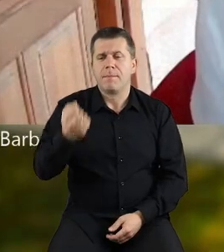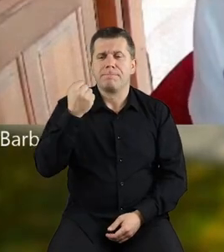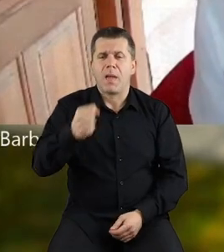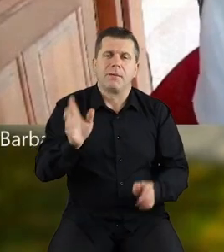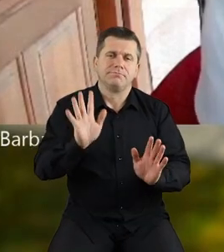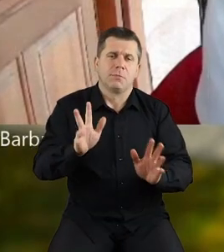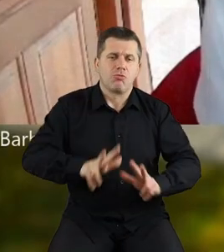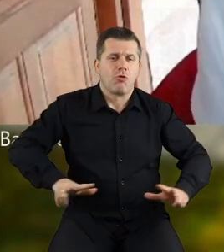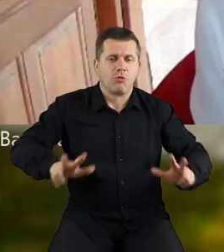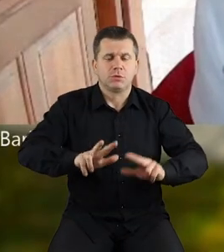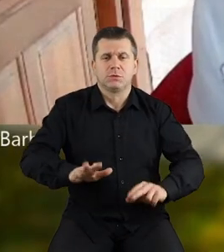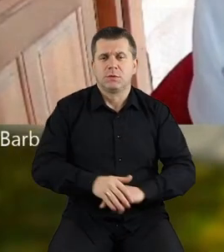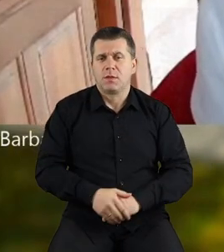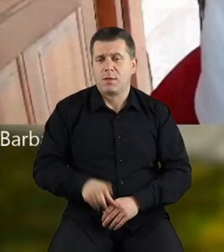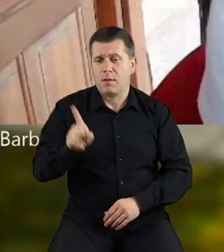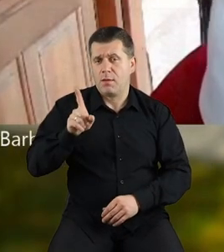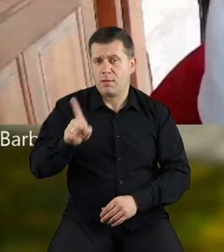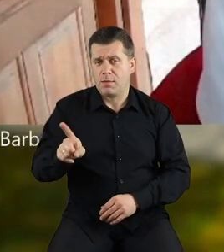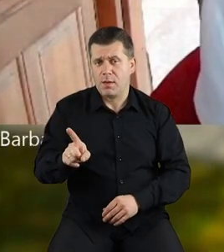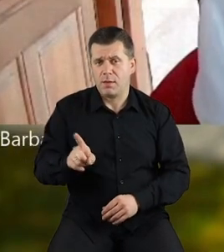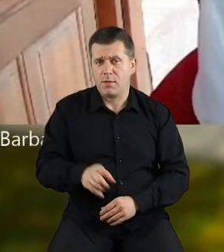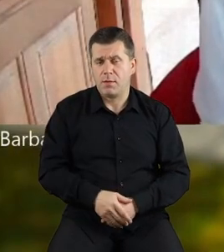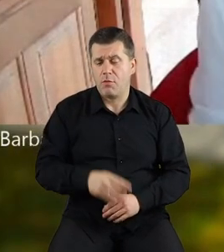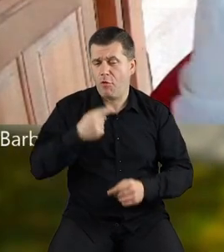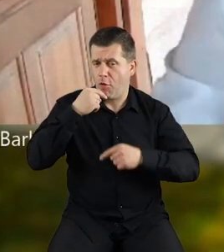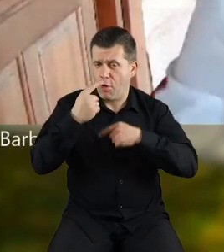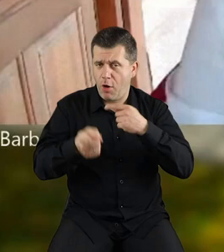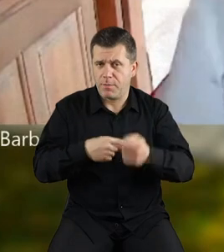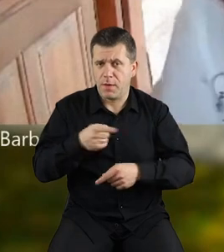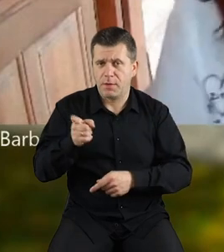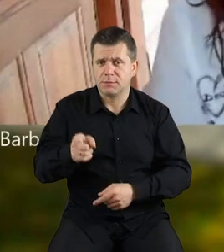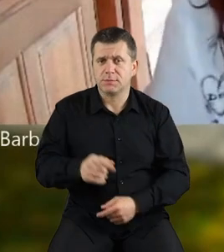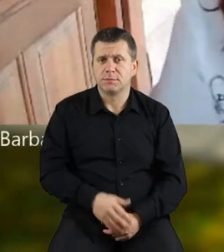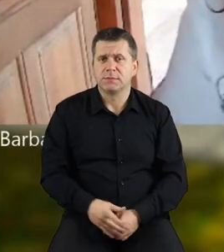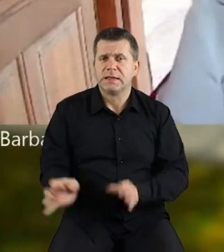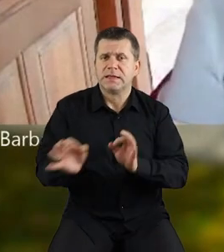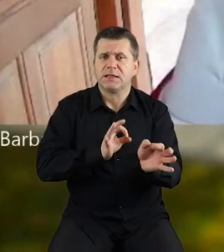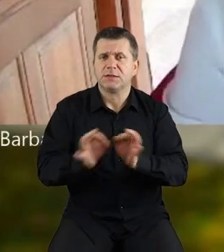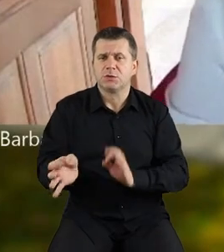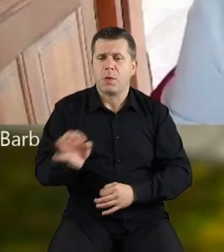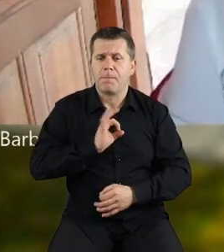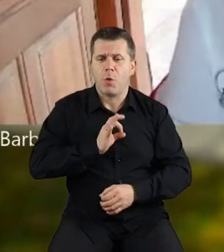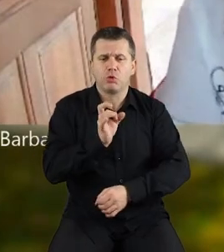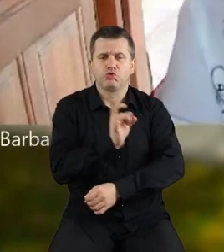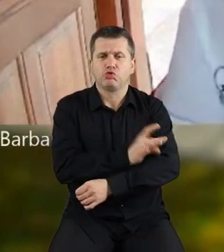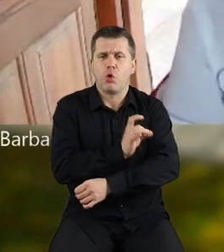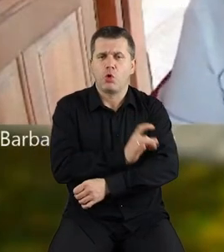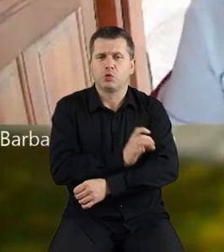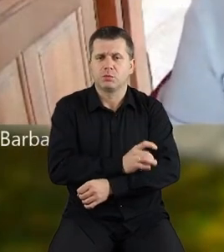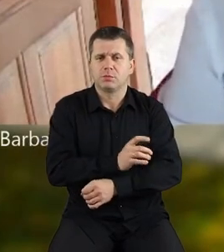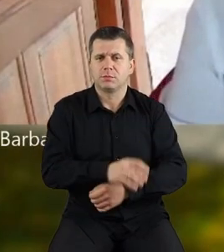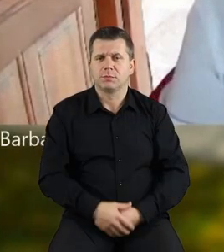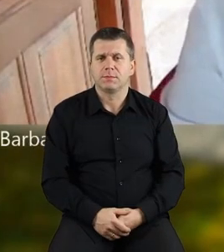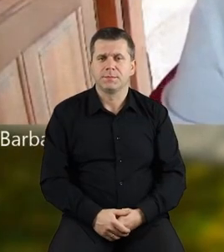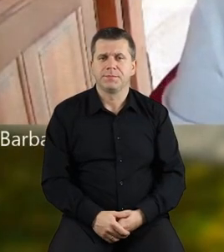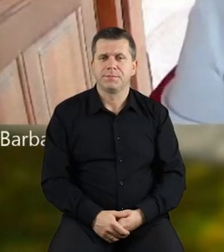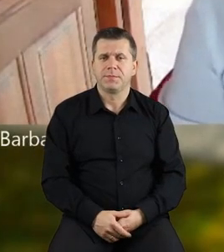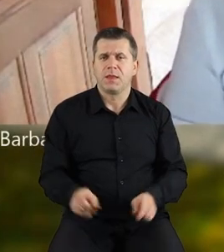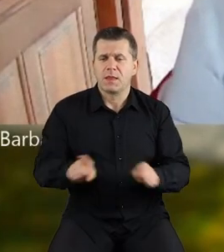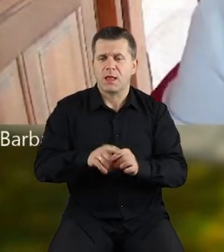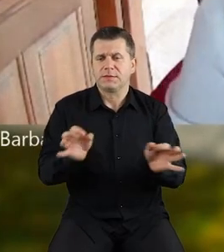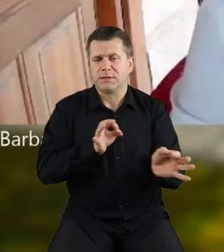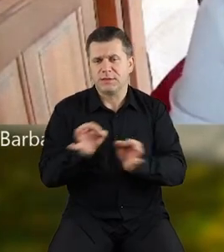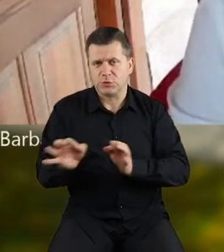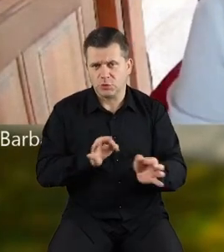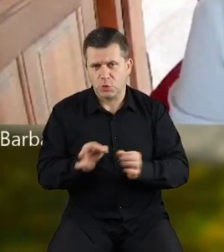bardzo rodzinna, ponieważ kanwą do tej opowieści stała się historia mojej cioci Nadziei, ale